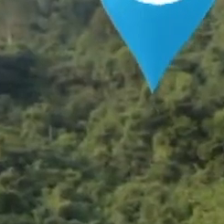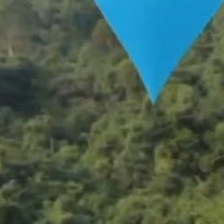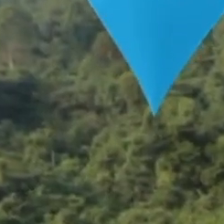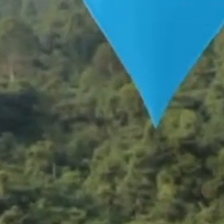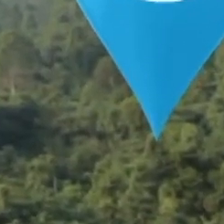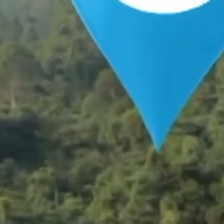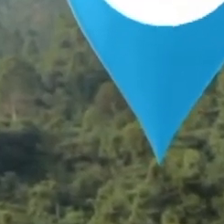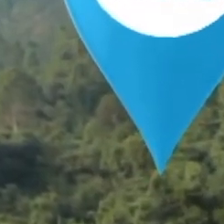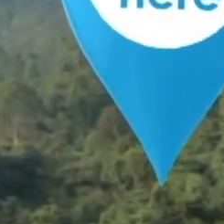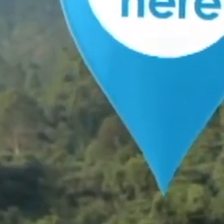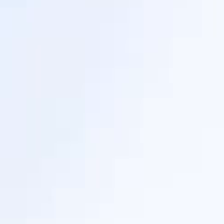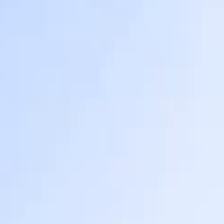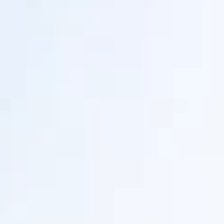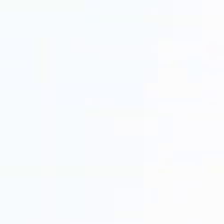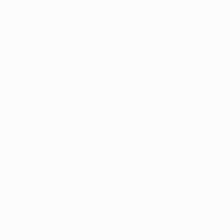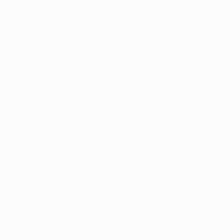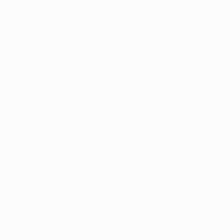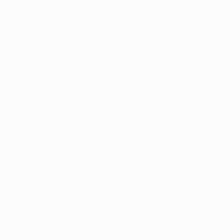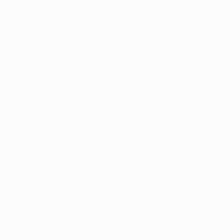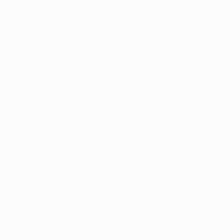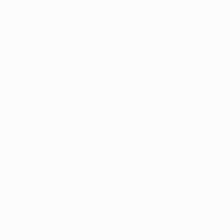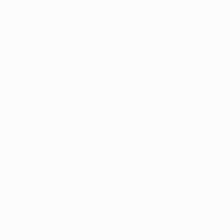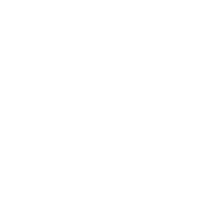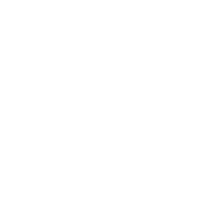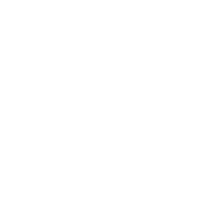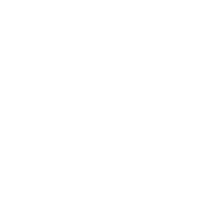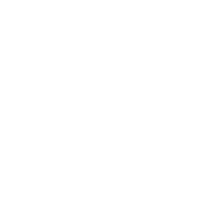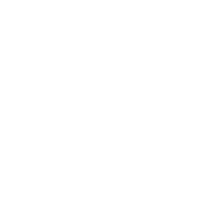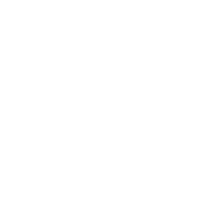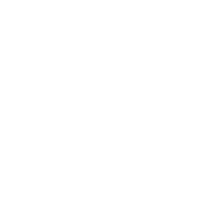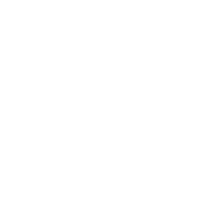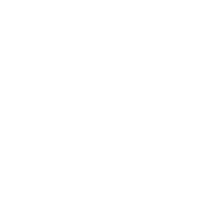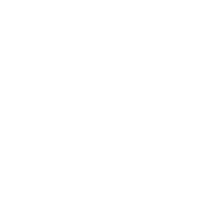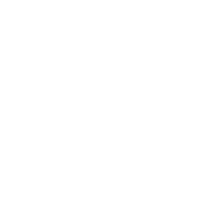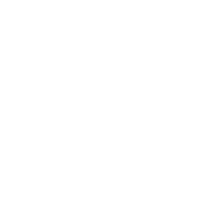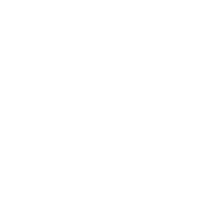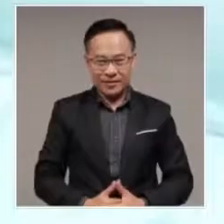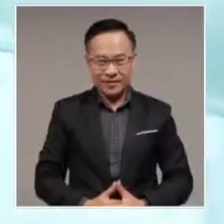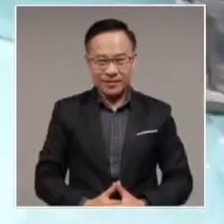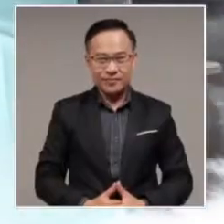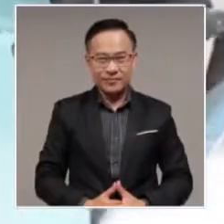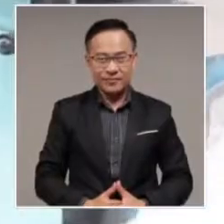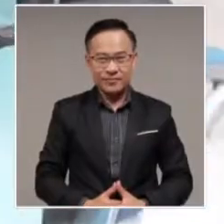งและบริการเพื่อสังคมครอบคลุมทั่วถึงทัดเทียมทั่วไทยโดย กสทช.